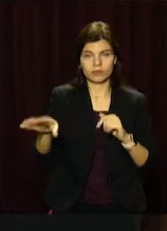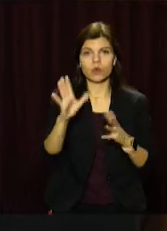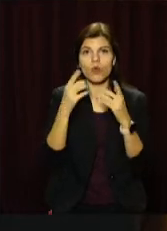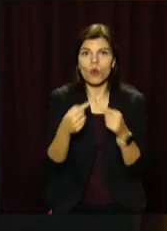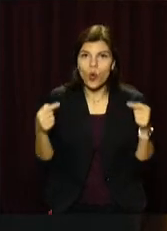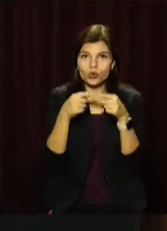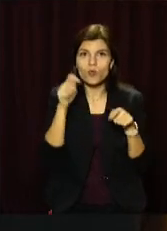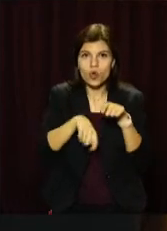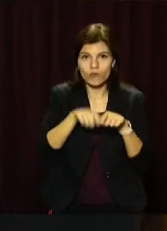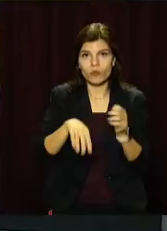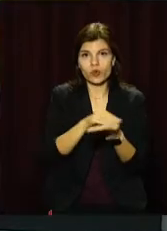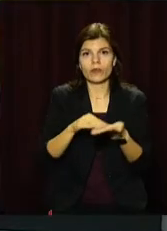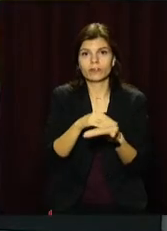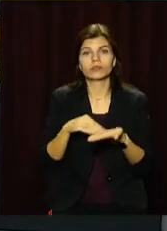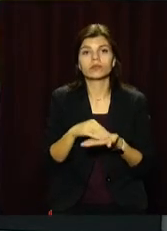протоколів.